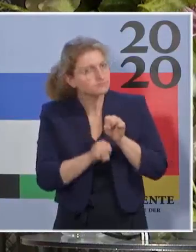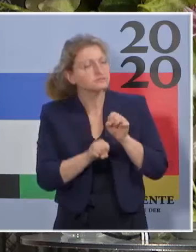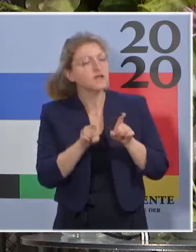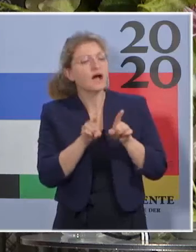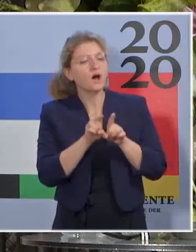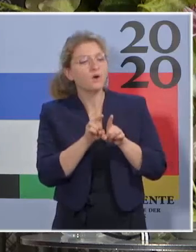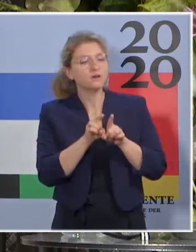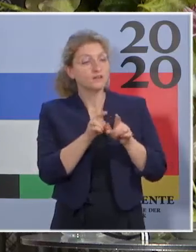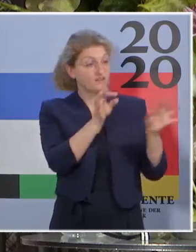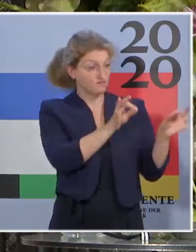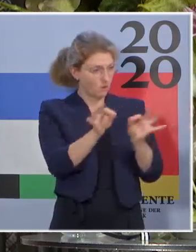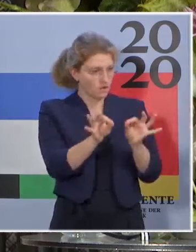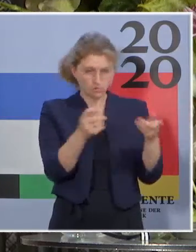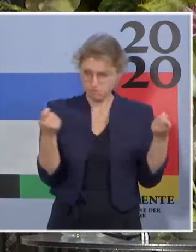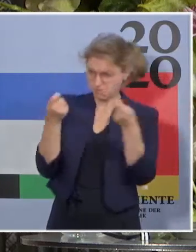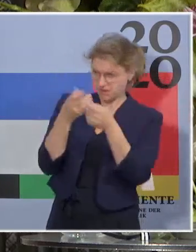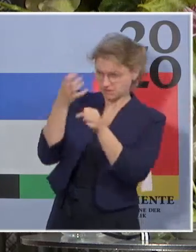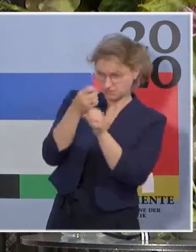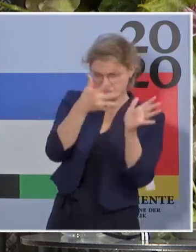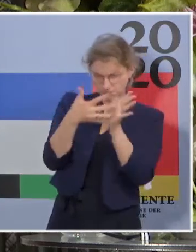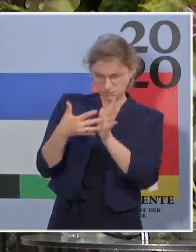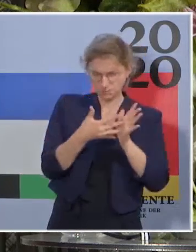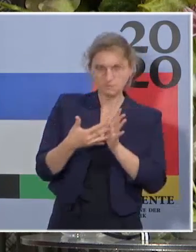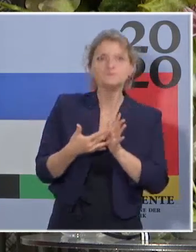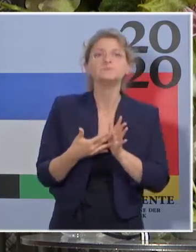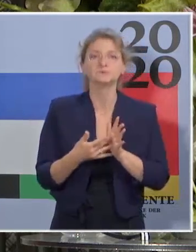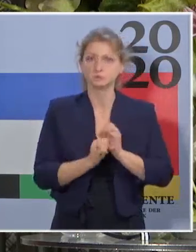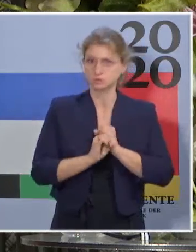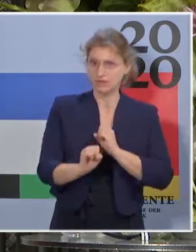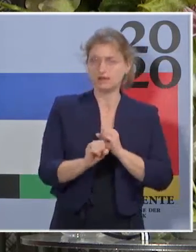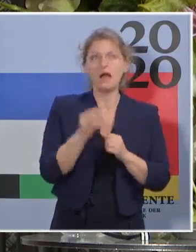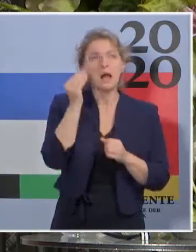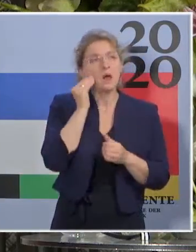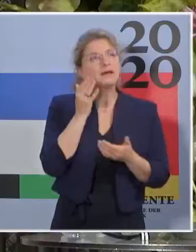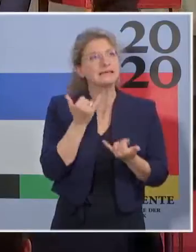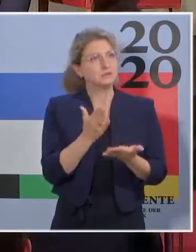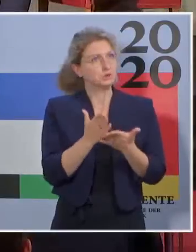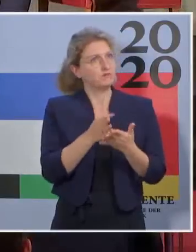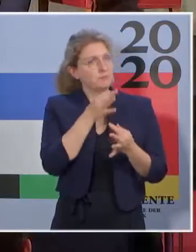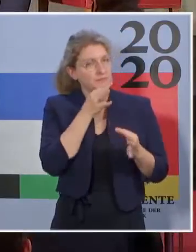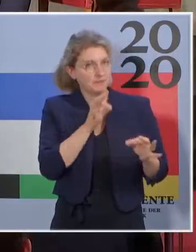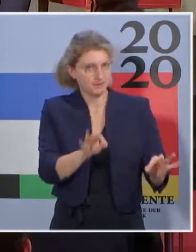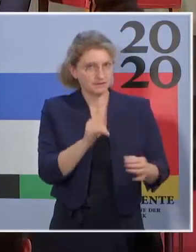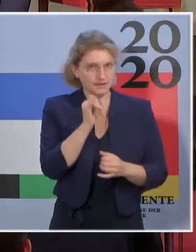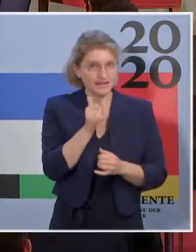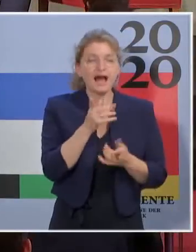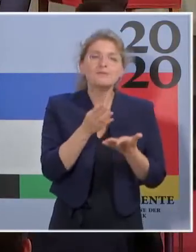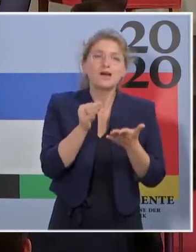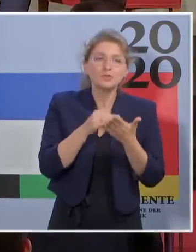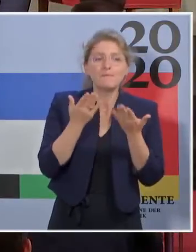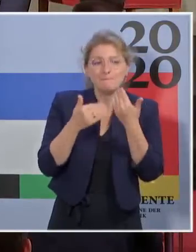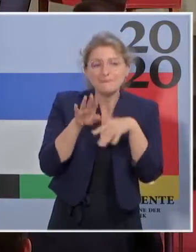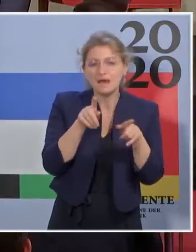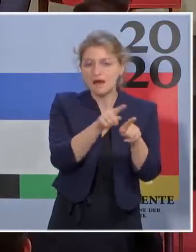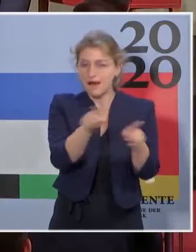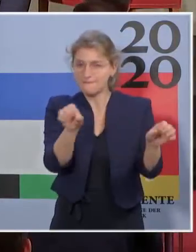was die Verordnungen betrafen. Und ich glaube, dass inzwischen das verbessert hat, aber es ist, wie Sie schon richtig anfangs sagten, noch Luft nach oben